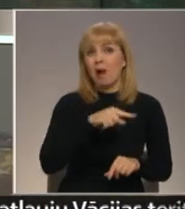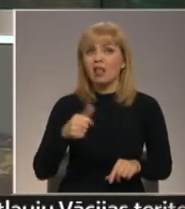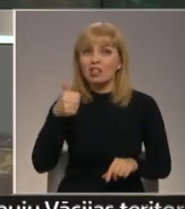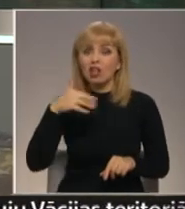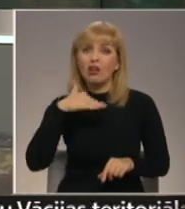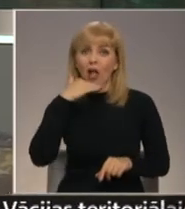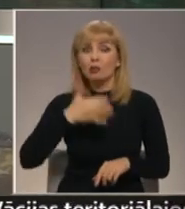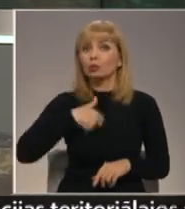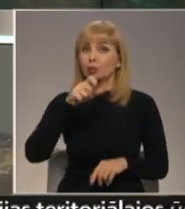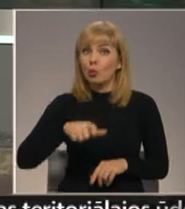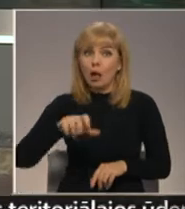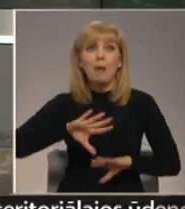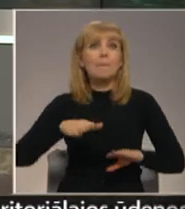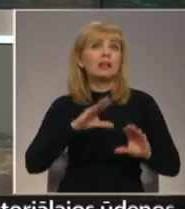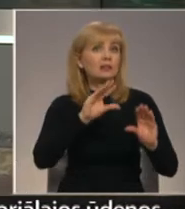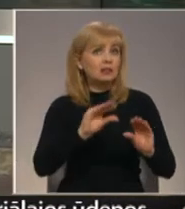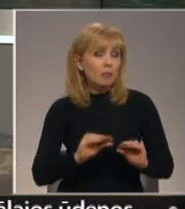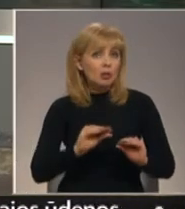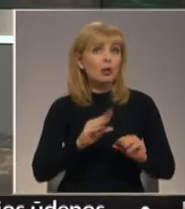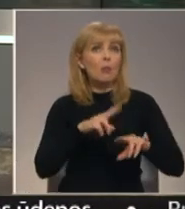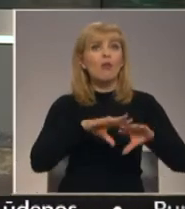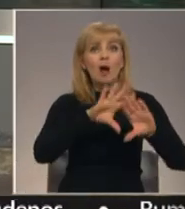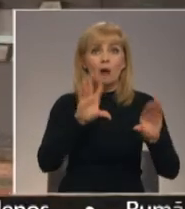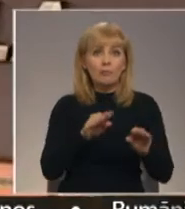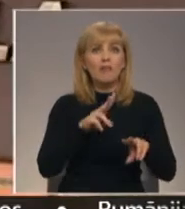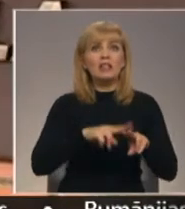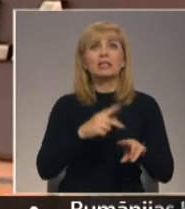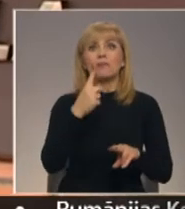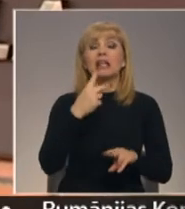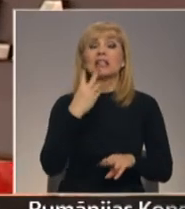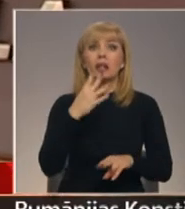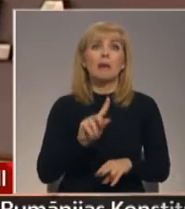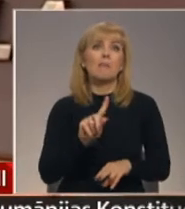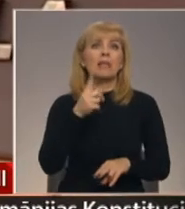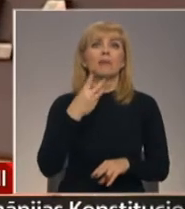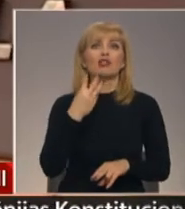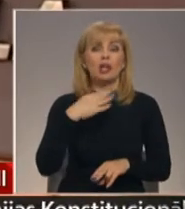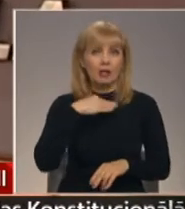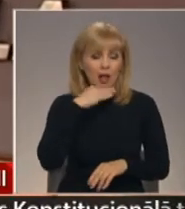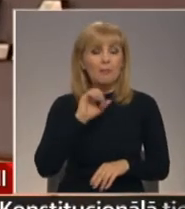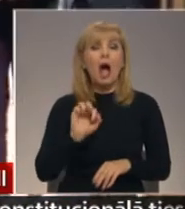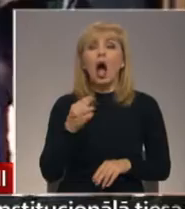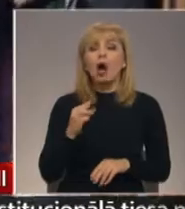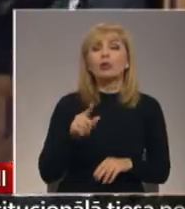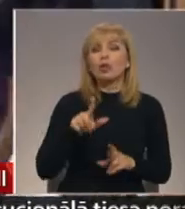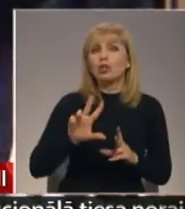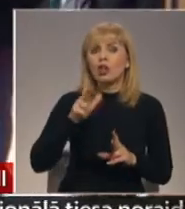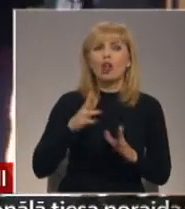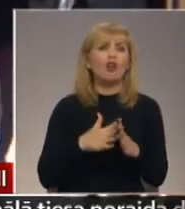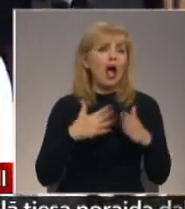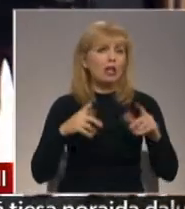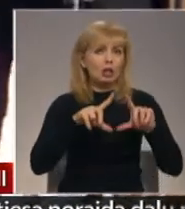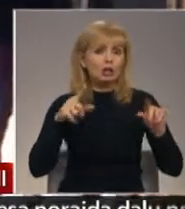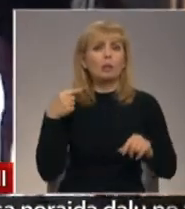četrām klasēm. Un no Pierīgas ziņo Sandra Lētāne. Ādažu vidusskola ir trešā lielākā skola Latvijā. Šogad tajā